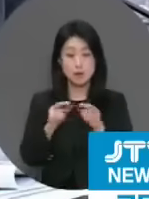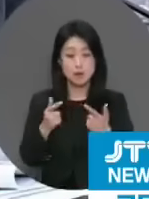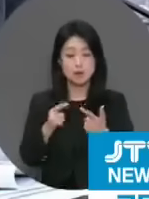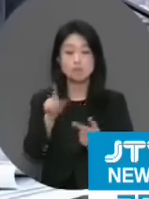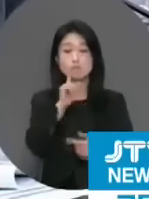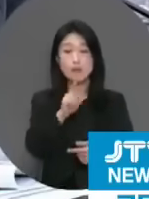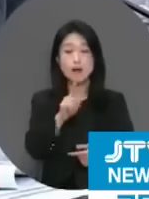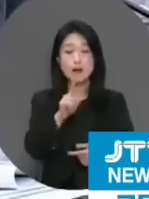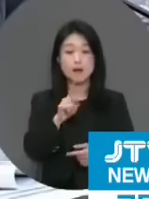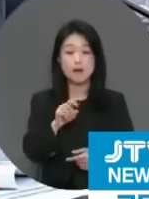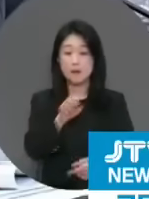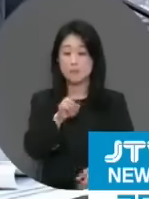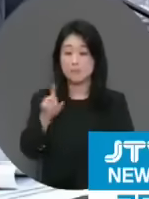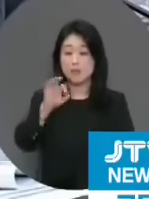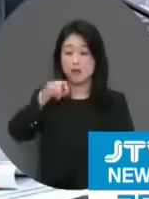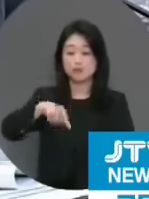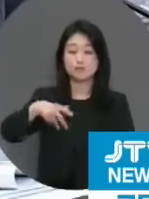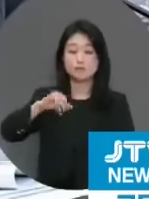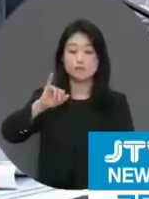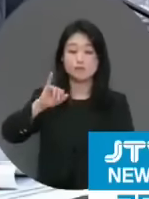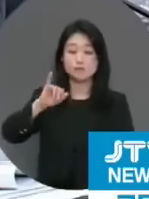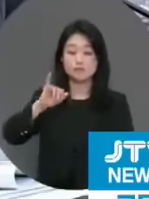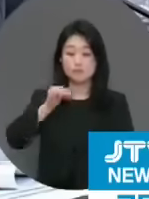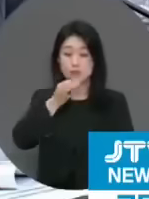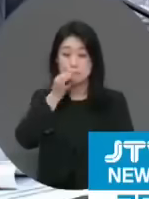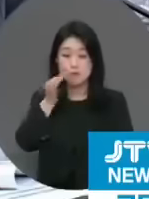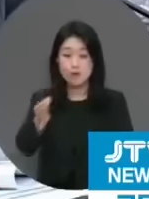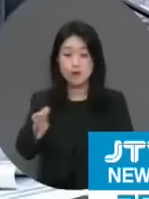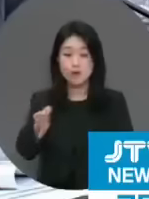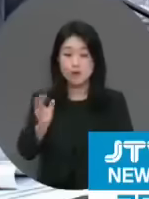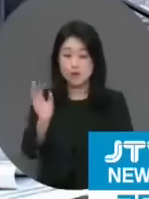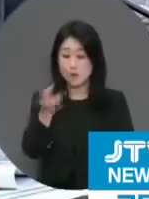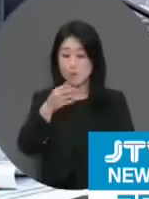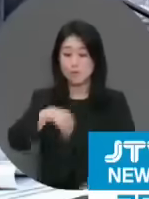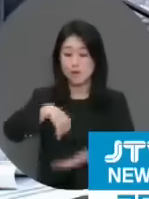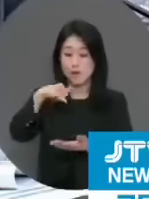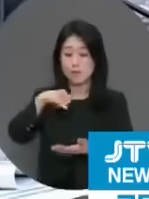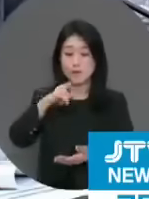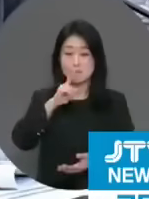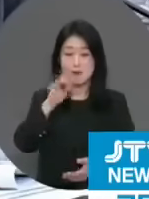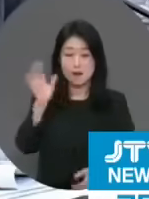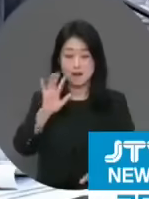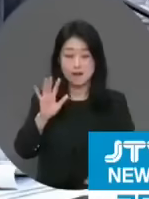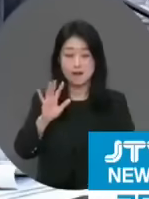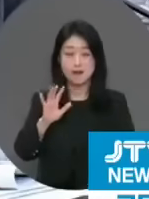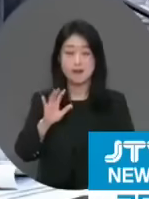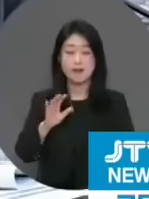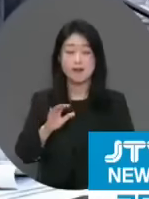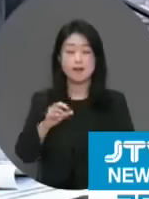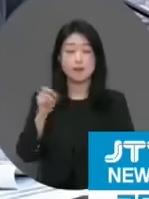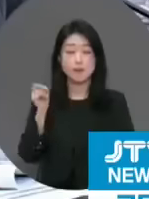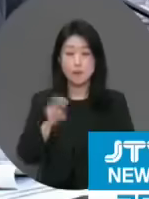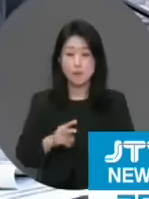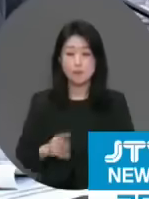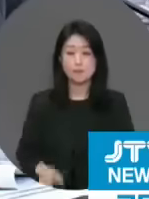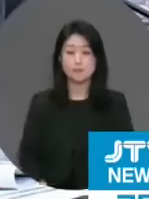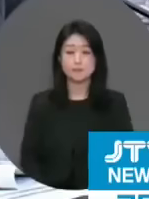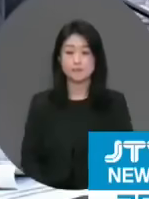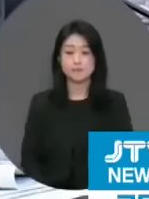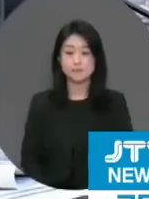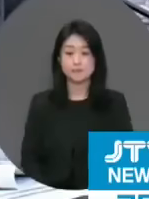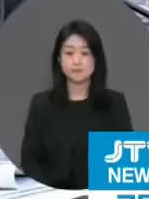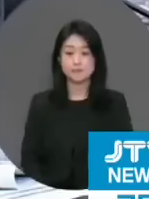됩니까? 디올을 안 쓰고 고가 명품 가방 얘기도 못쓴 그리고 그 뒤에도